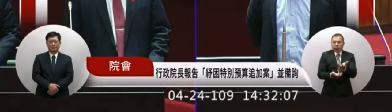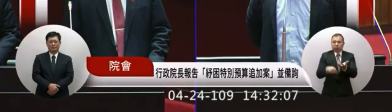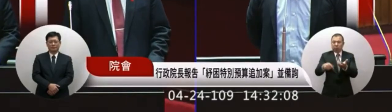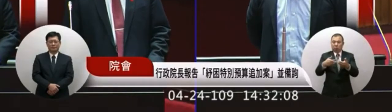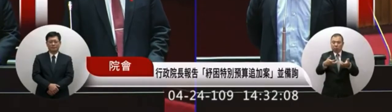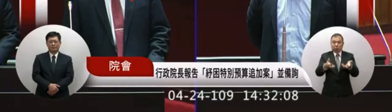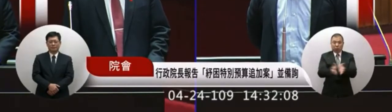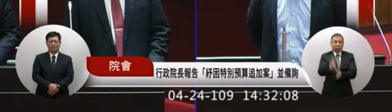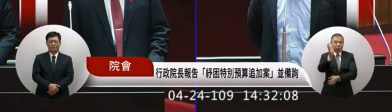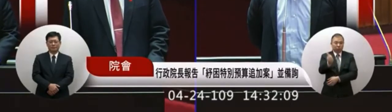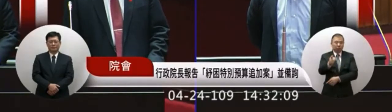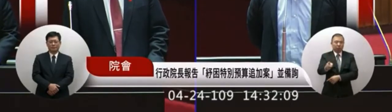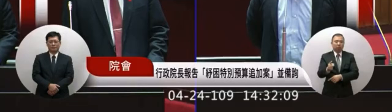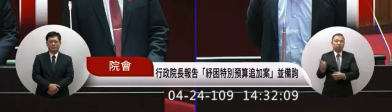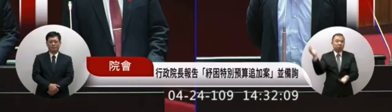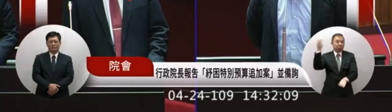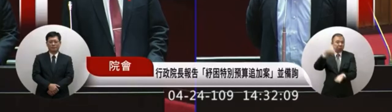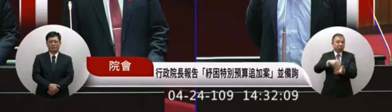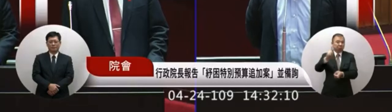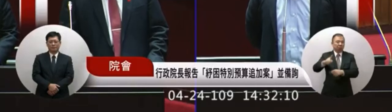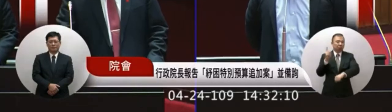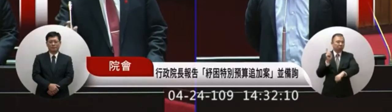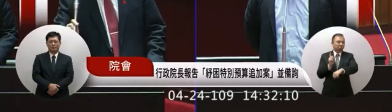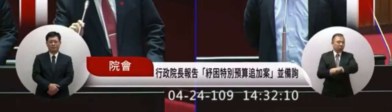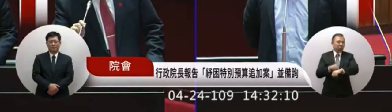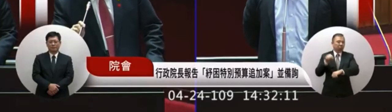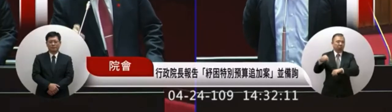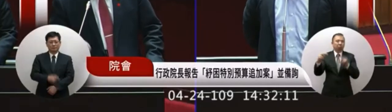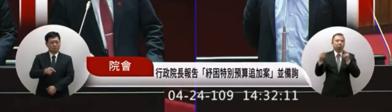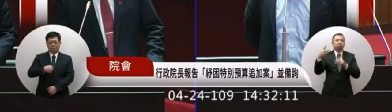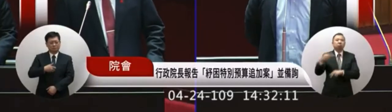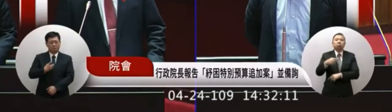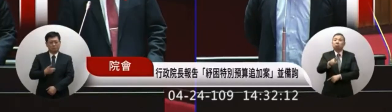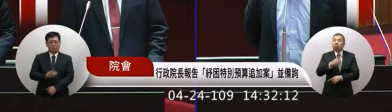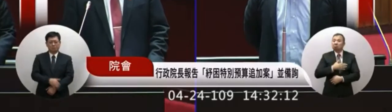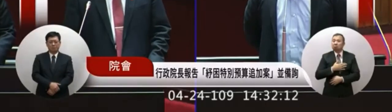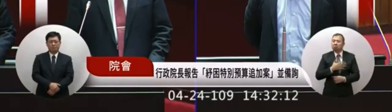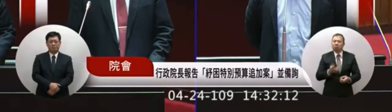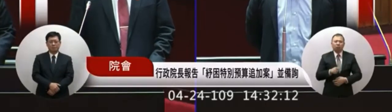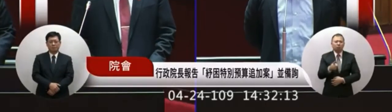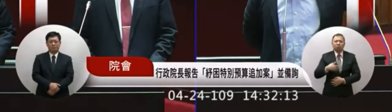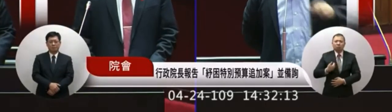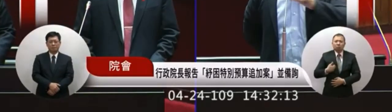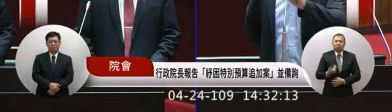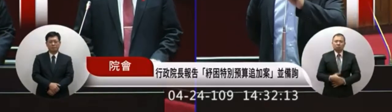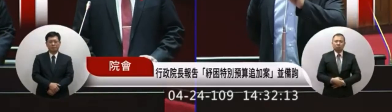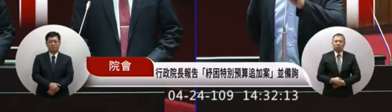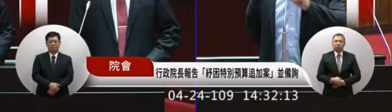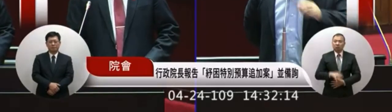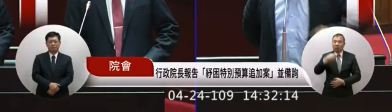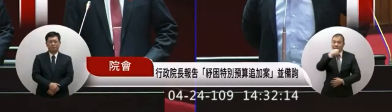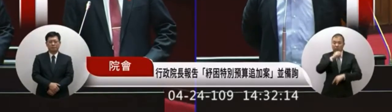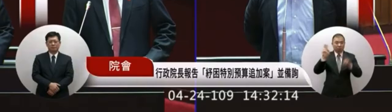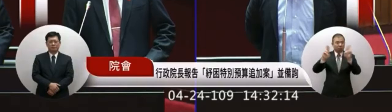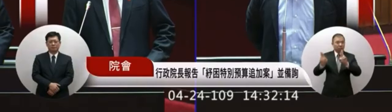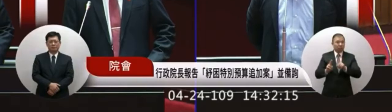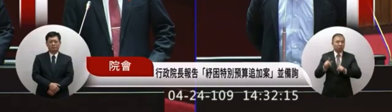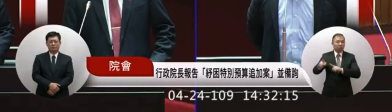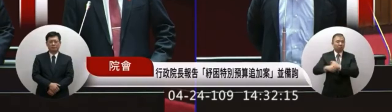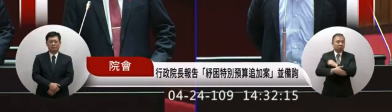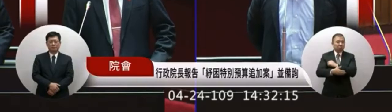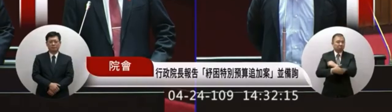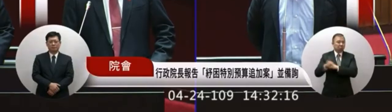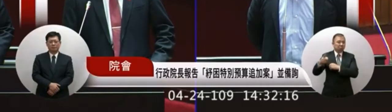尾啊是去用羁押进监，唔知影你知影这个代志无？ 这个我唔知 道。啊，这個、你唔知道？但是台电伊甲我讲，因